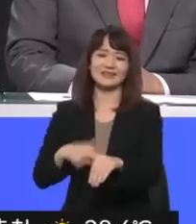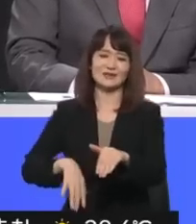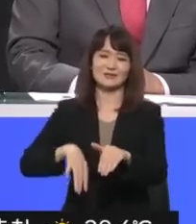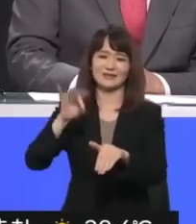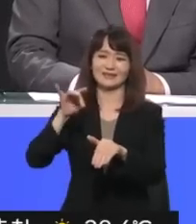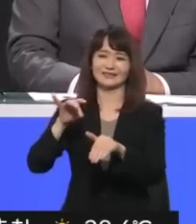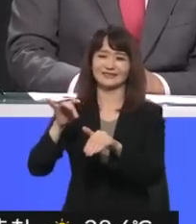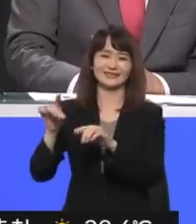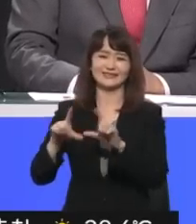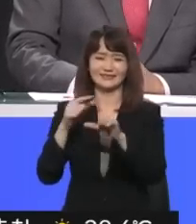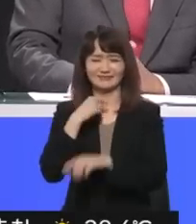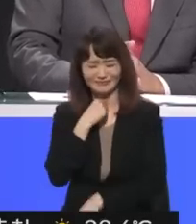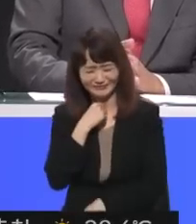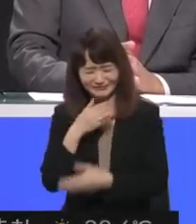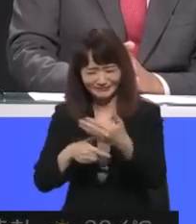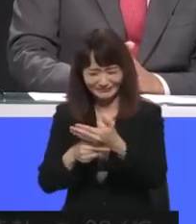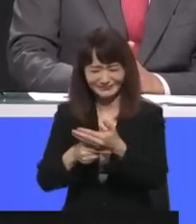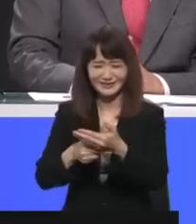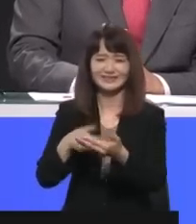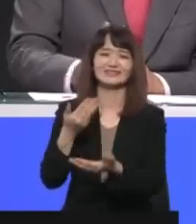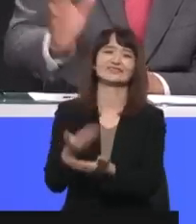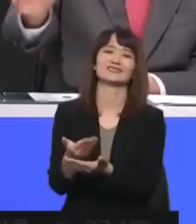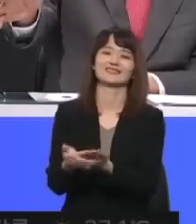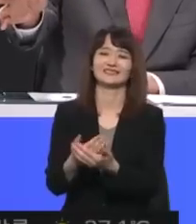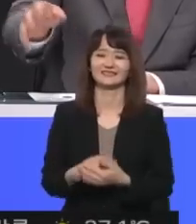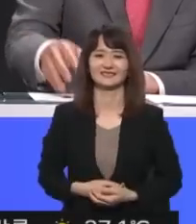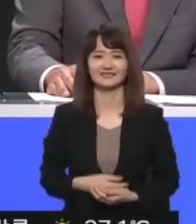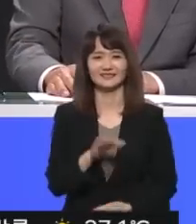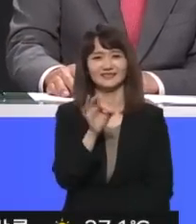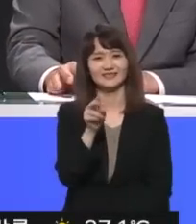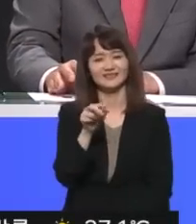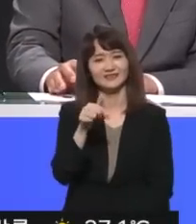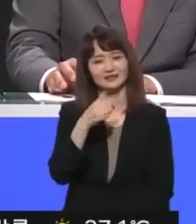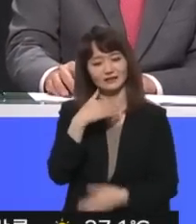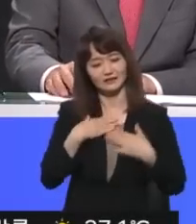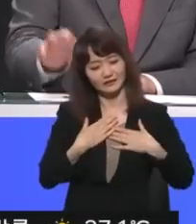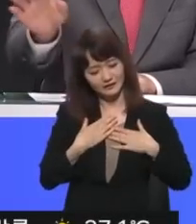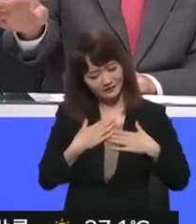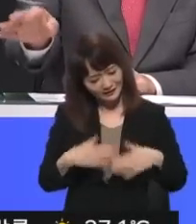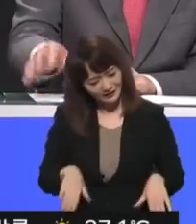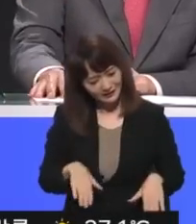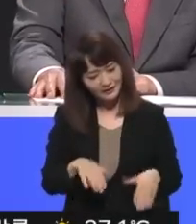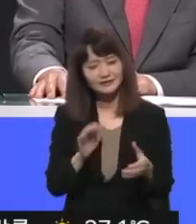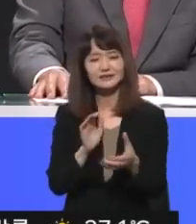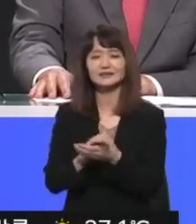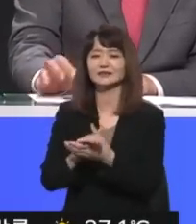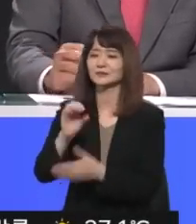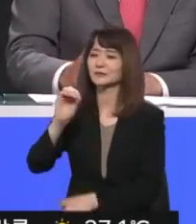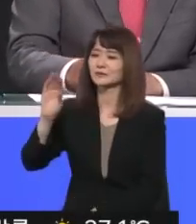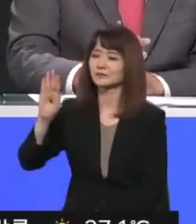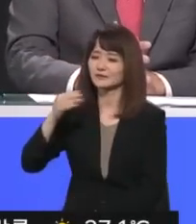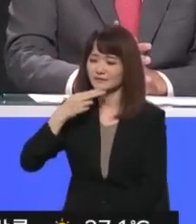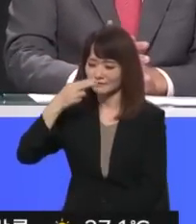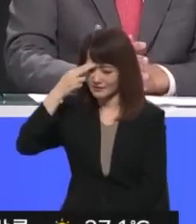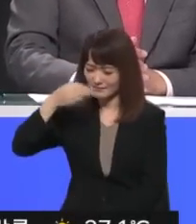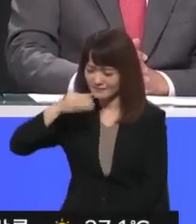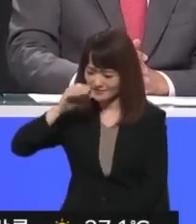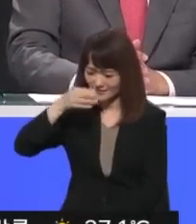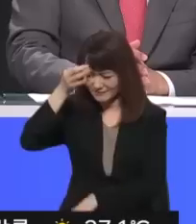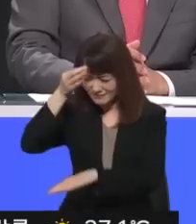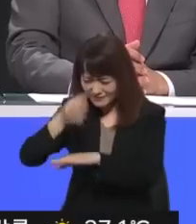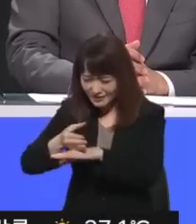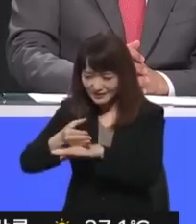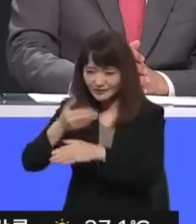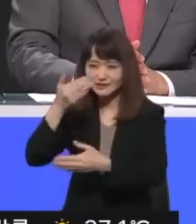살고 보고 싶어요. 영화표 주세요. 연주야, 피곤하다 해놓고 친구들이랑 맥주 먹어서 미안해. 영화표 되면 같이 영화 보러 가자.